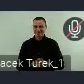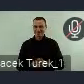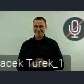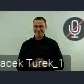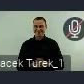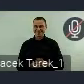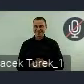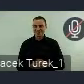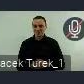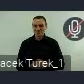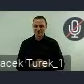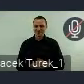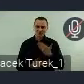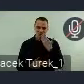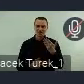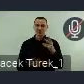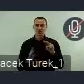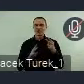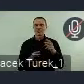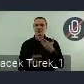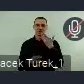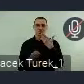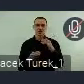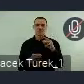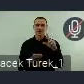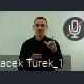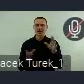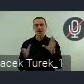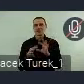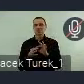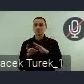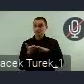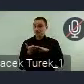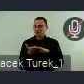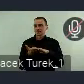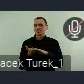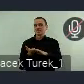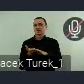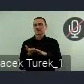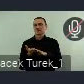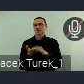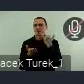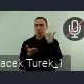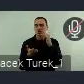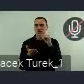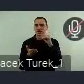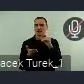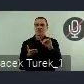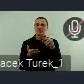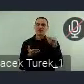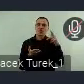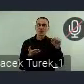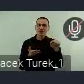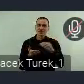za tłumaczenie Bardzo dziękuję pani Ewelino raz jeszcze przepraszam za pomyłkę imienia